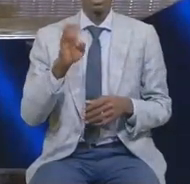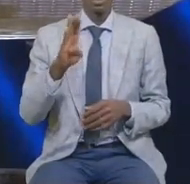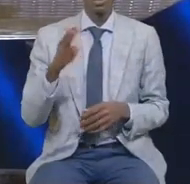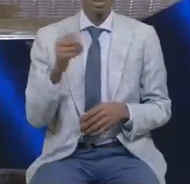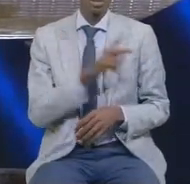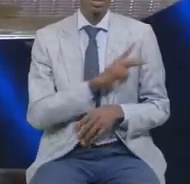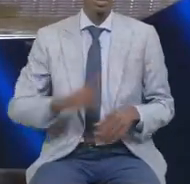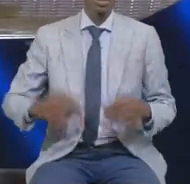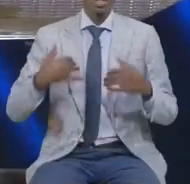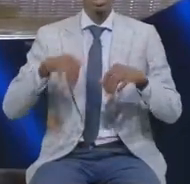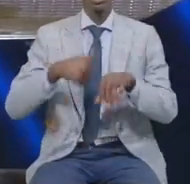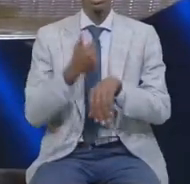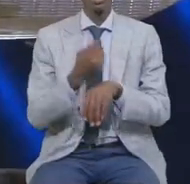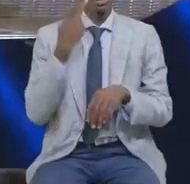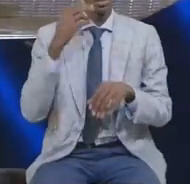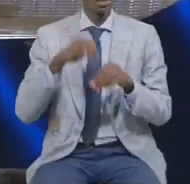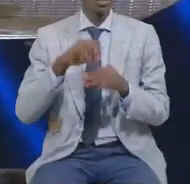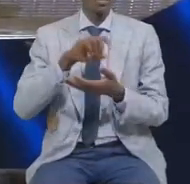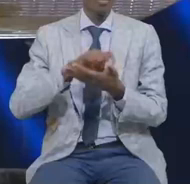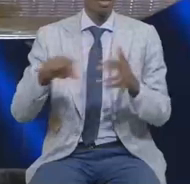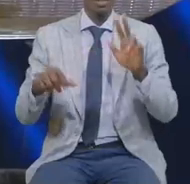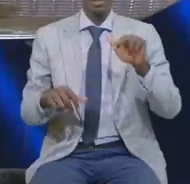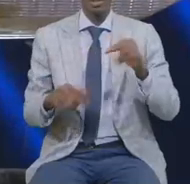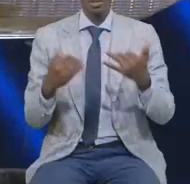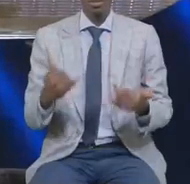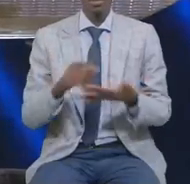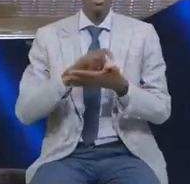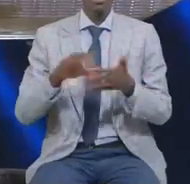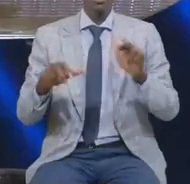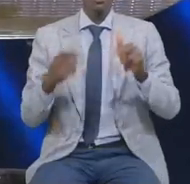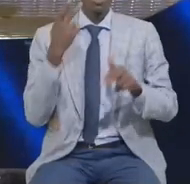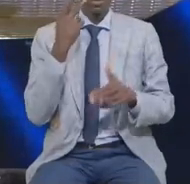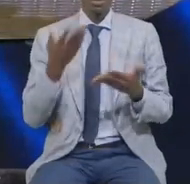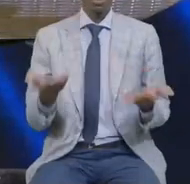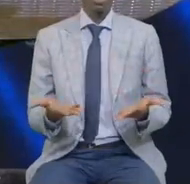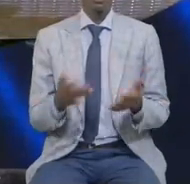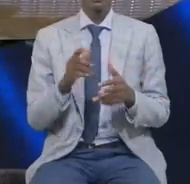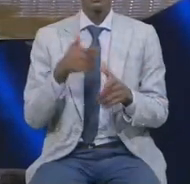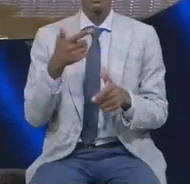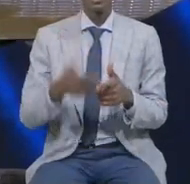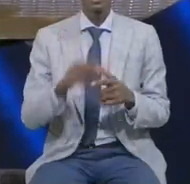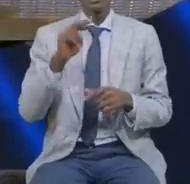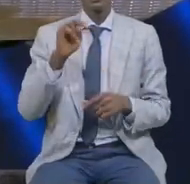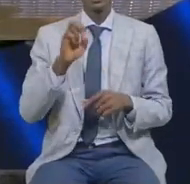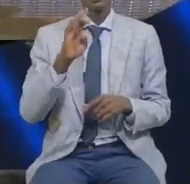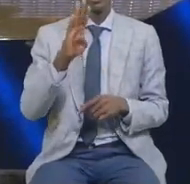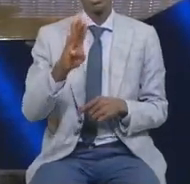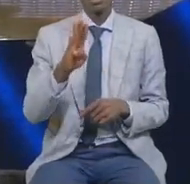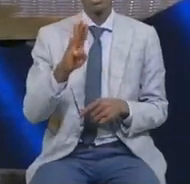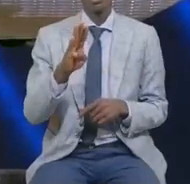Nebuchadnezzar. Allons au verset 13. 13 dit, alors Nebuchadnezzar